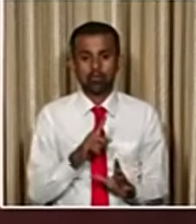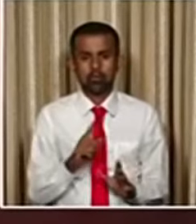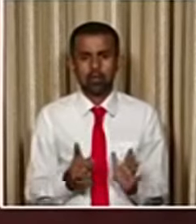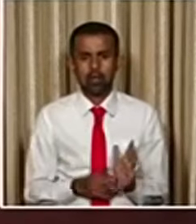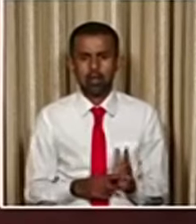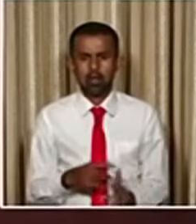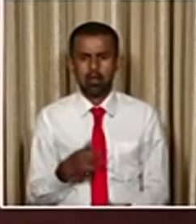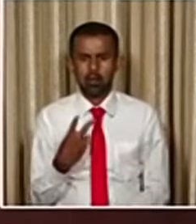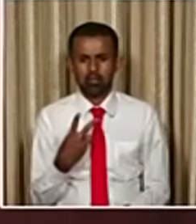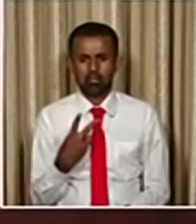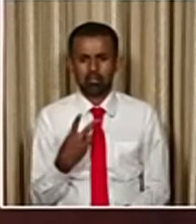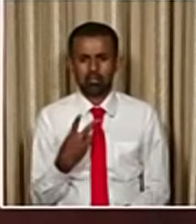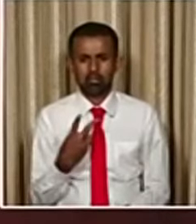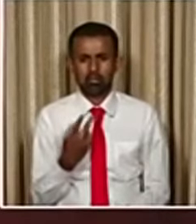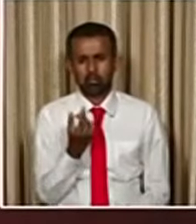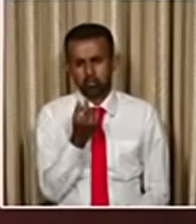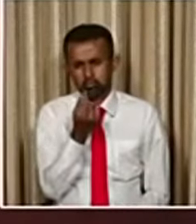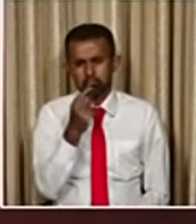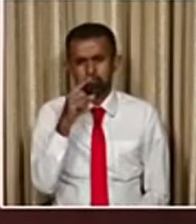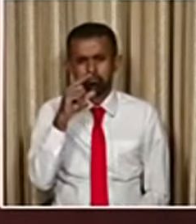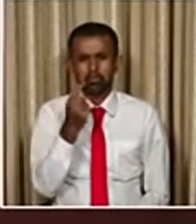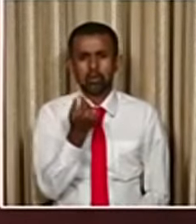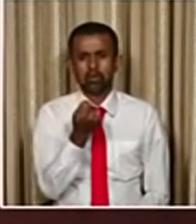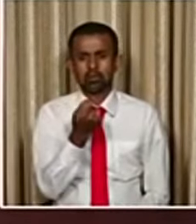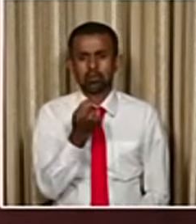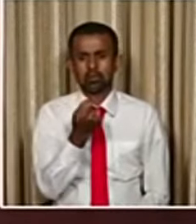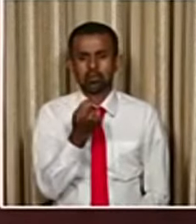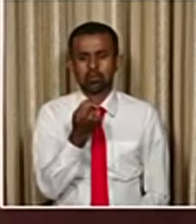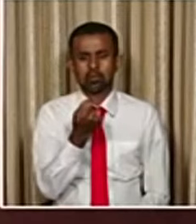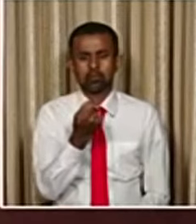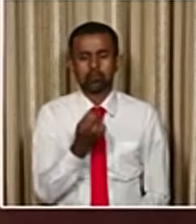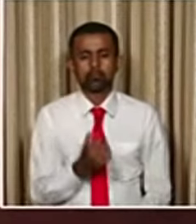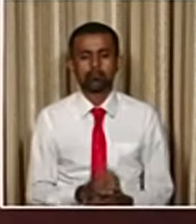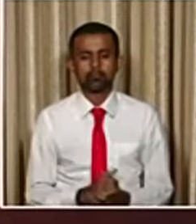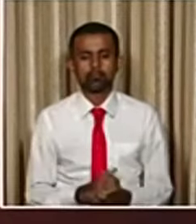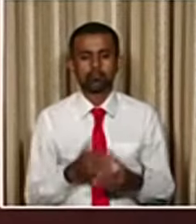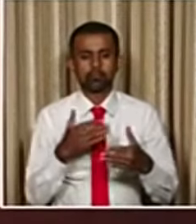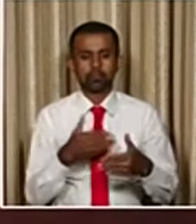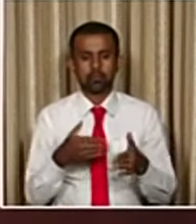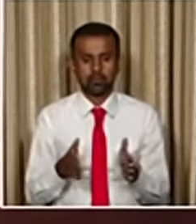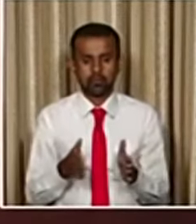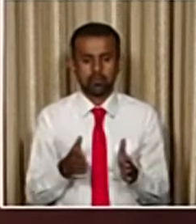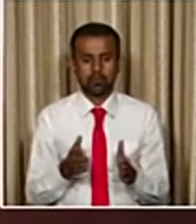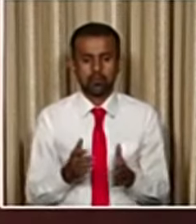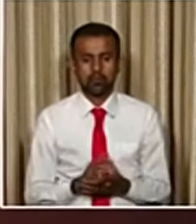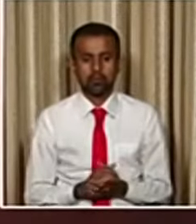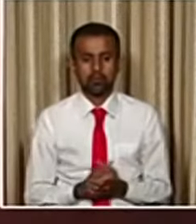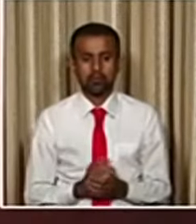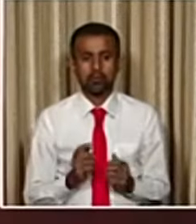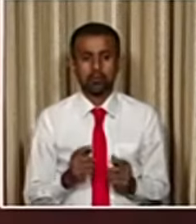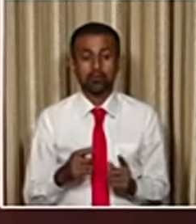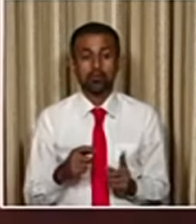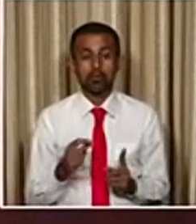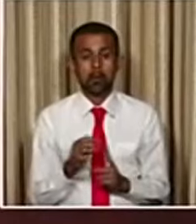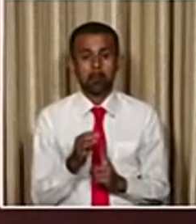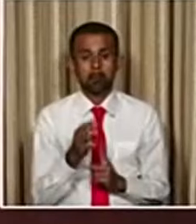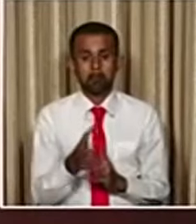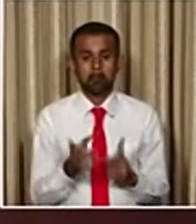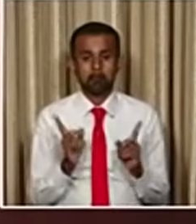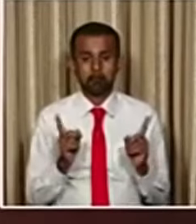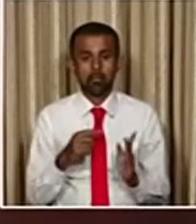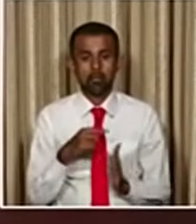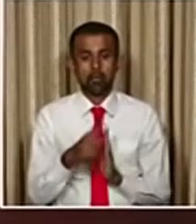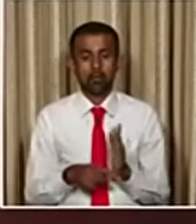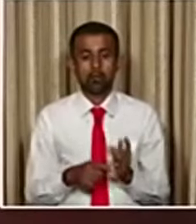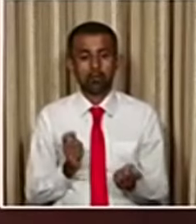මම දැන් ලක්ෂ දෙකක් දුරදී පොඩි සොච්චම් මුදලා. ඒ නිසා අපි ඇත්තසම කැබිනට් එකට පත්‍රිකාවක් දානවා කෙත්තාර ආර් ප්‍රේමදාස